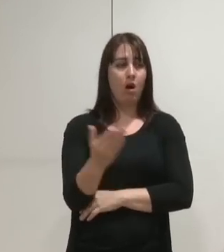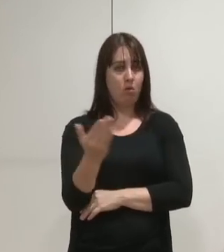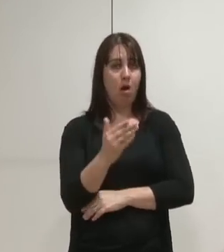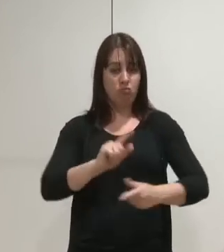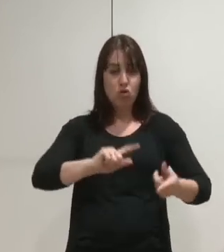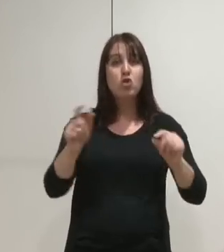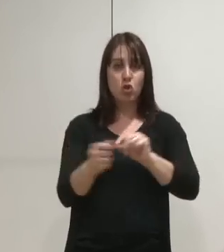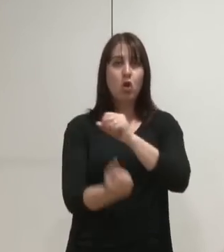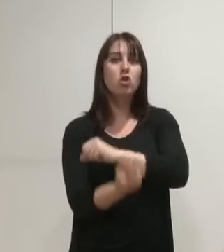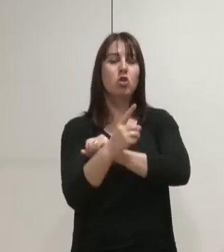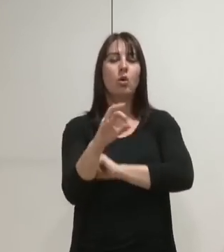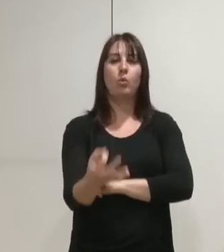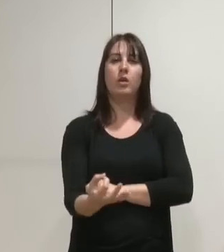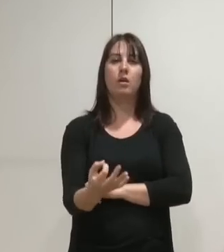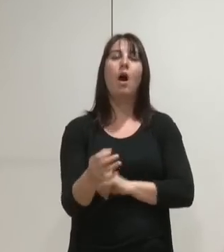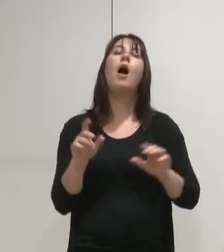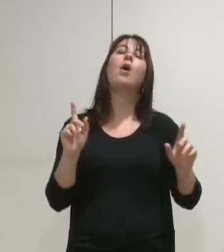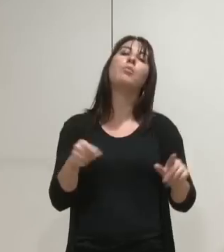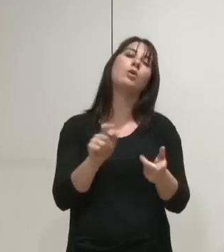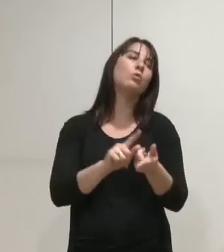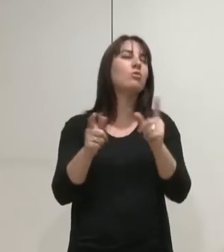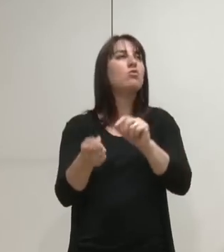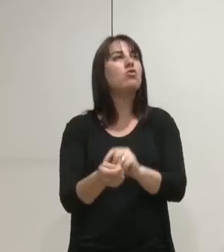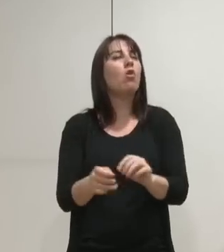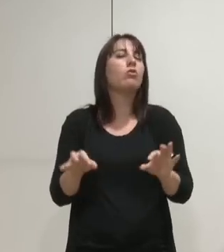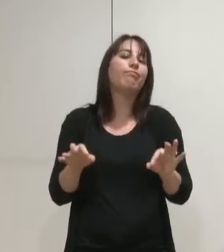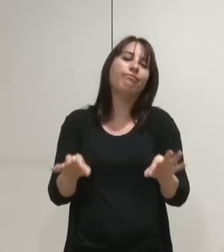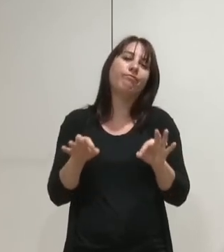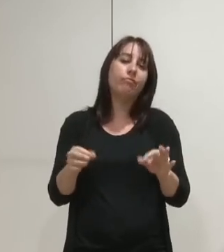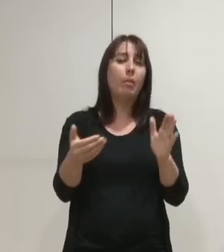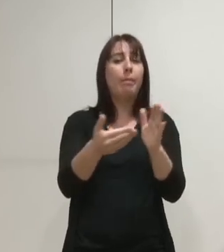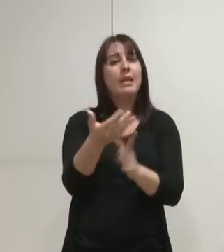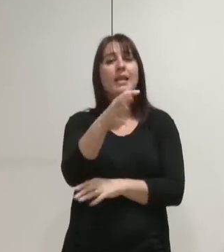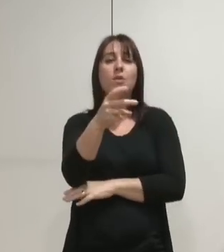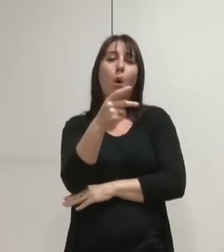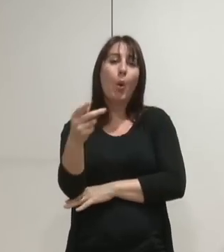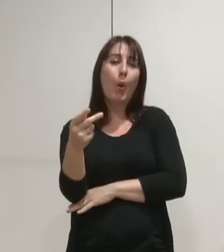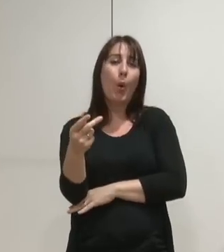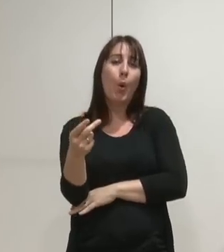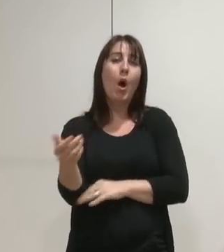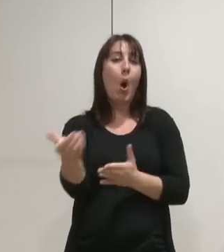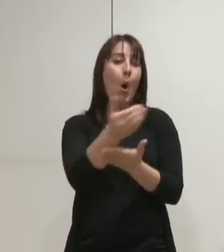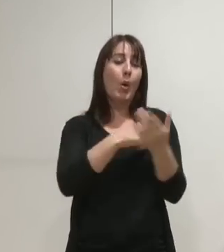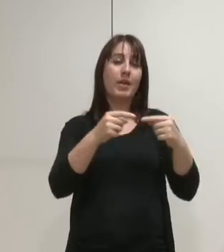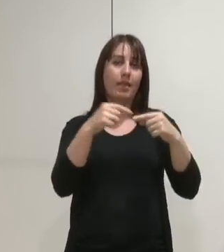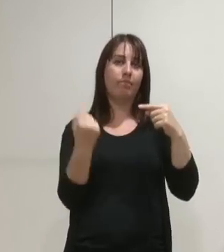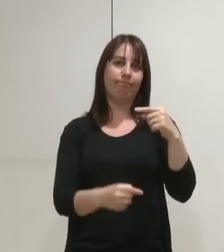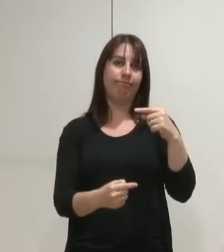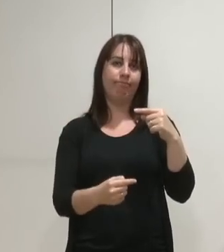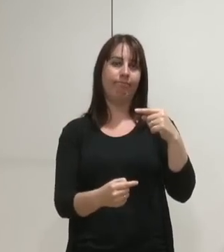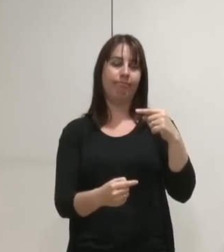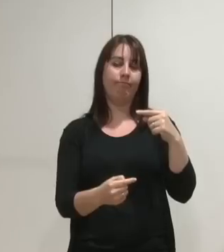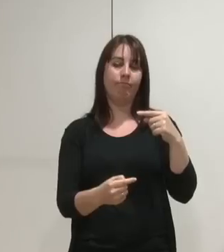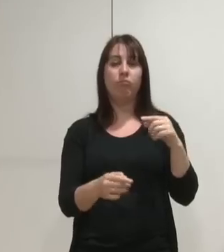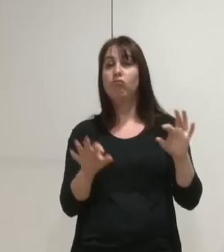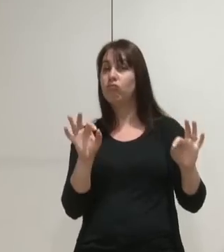changement alors c'est un changement certes qui représente 1500 € de recette en moins pour la ville donc de